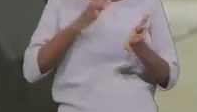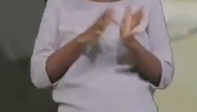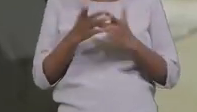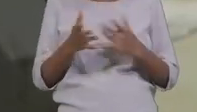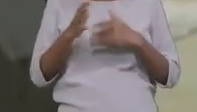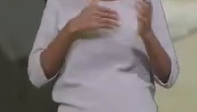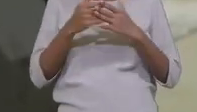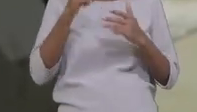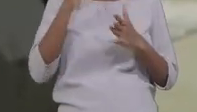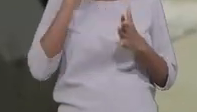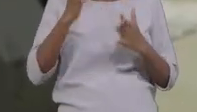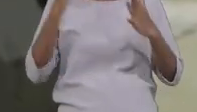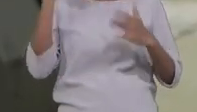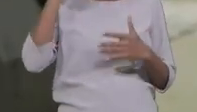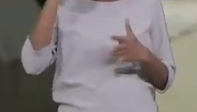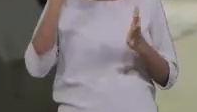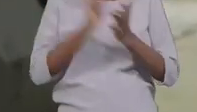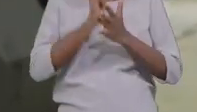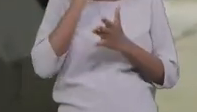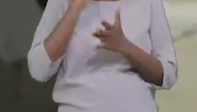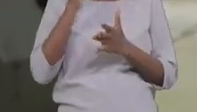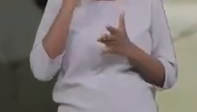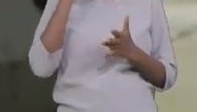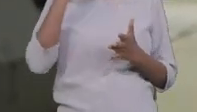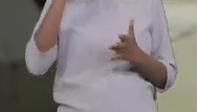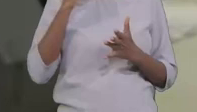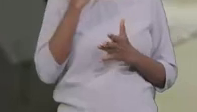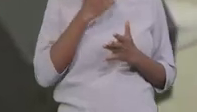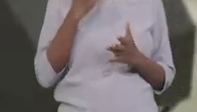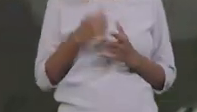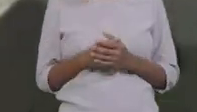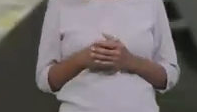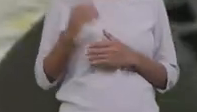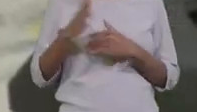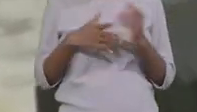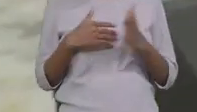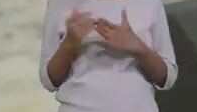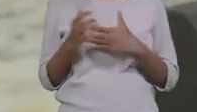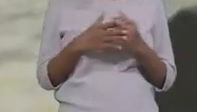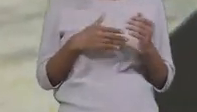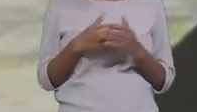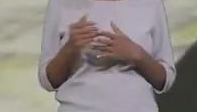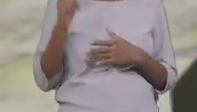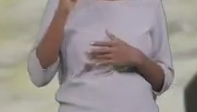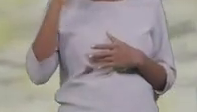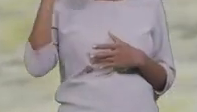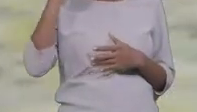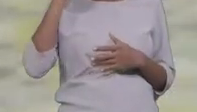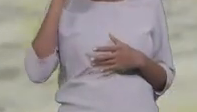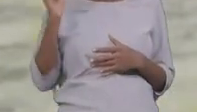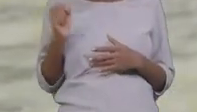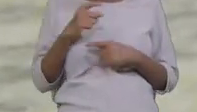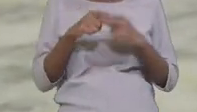Écritures? Tout ce qu'il entendra, il vous annoncera. On dit,